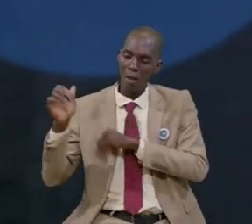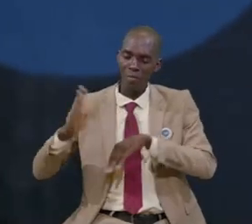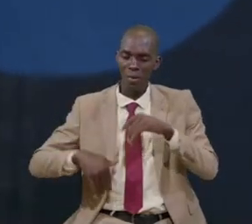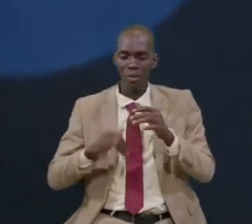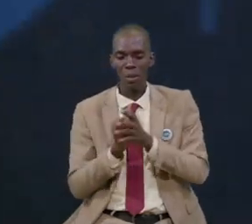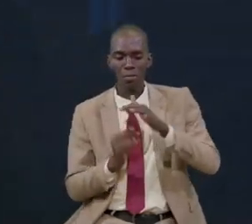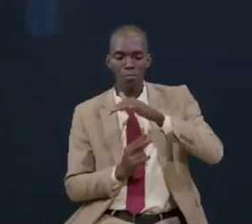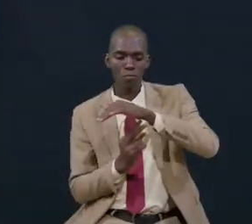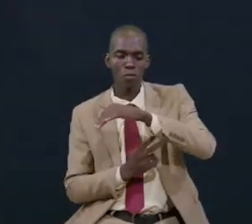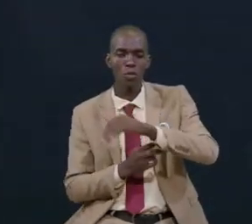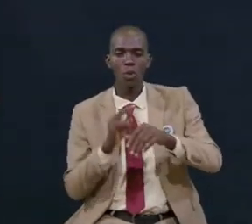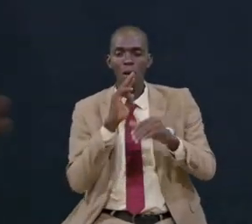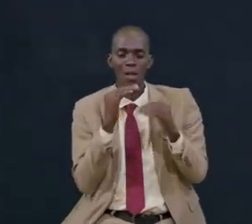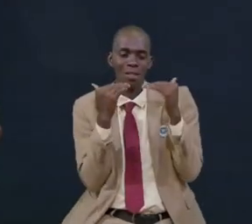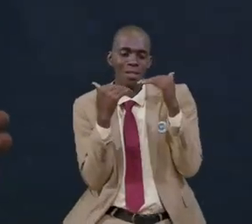parce que